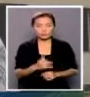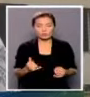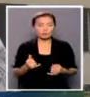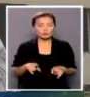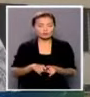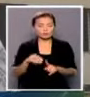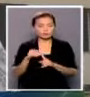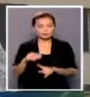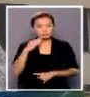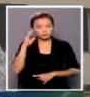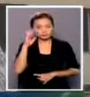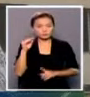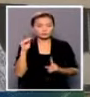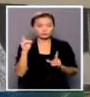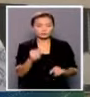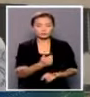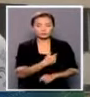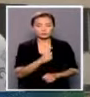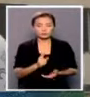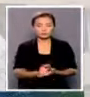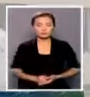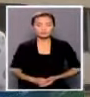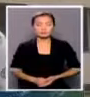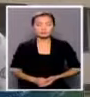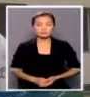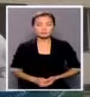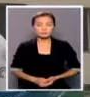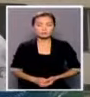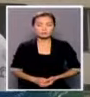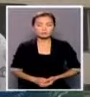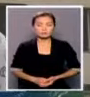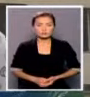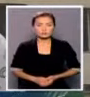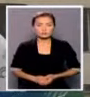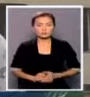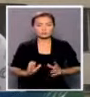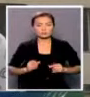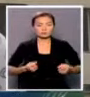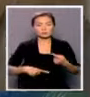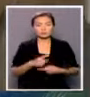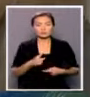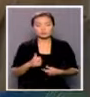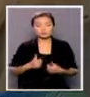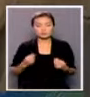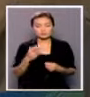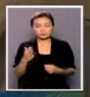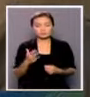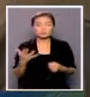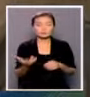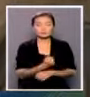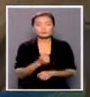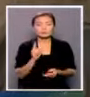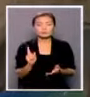өзіме әскерге барғанын міндетті санаймын. Бір жылдың ішінде нағыз ер азамат болып, өз еліме, абыройыма. Сыннан сүрінбей